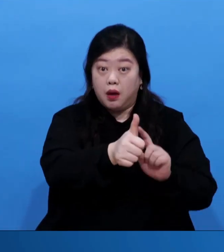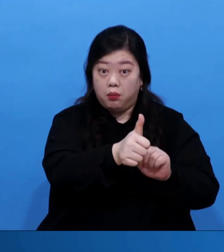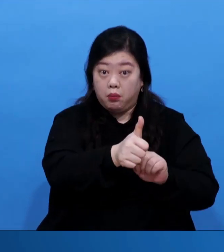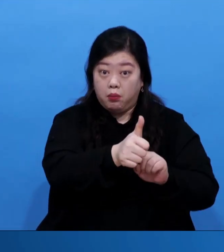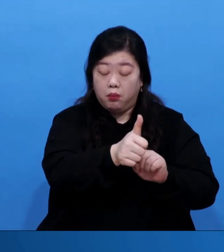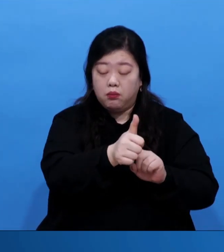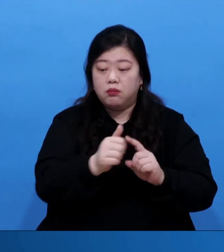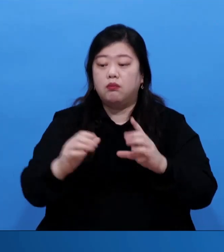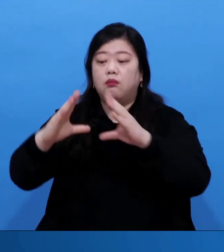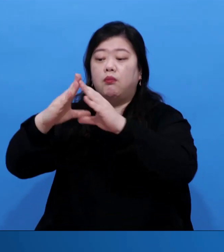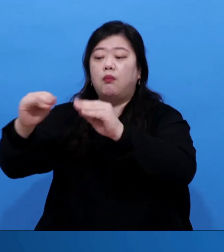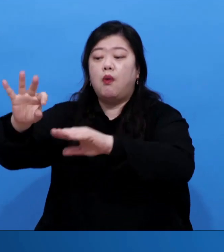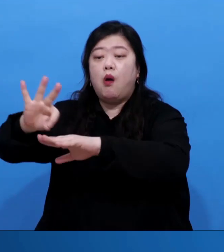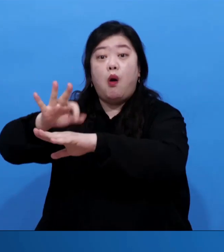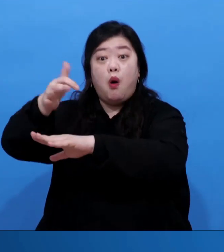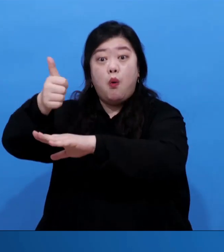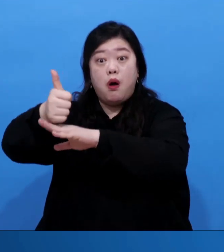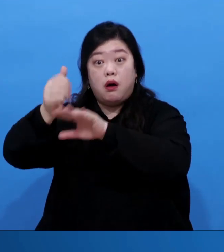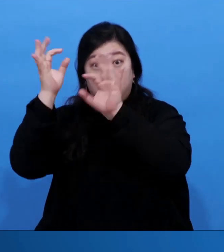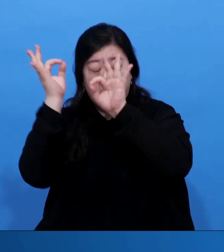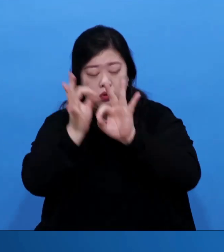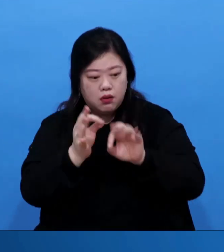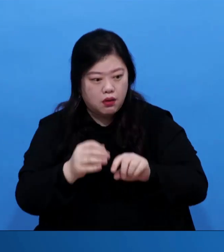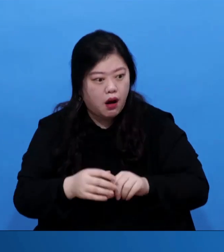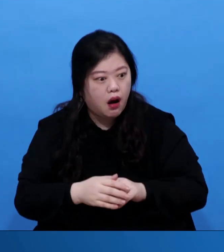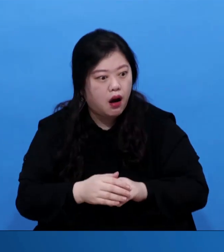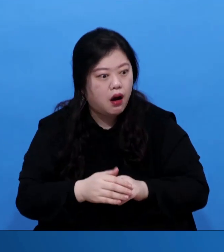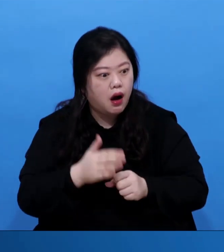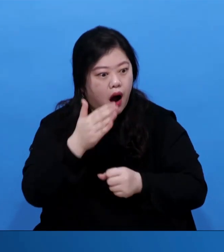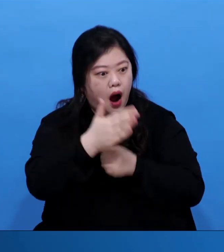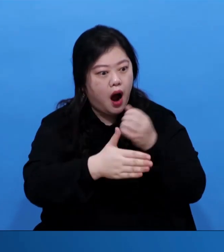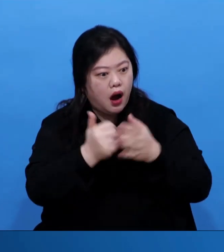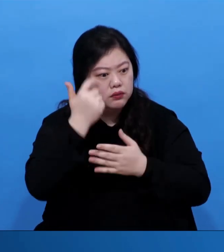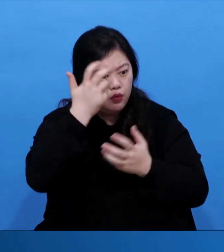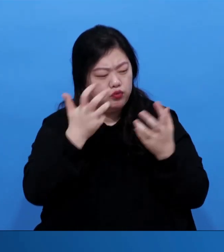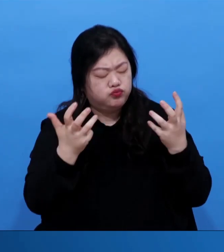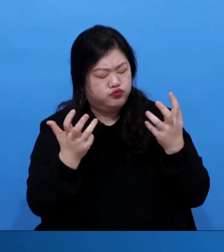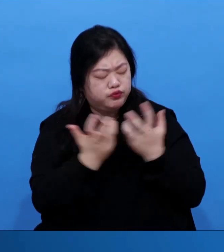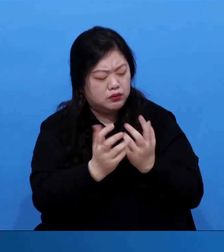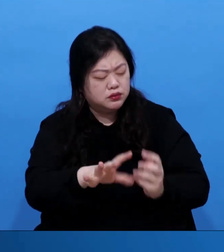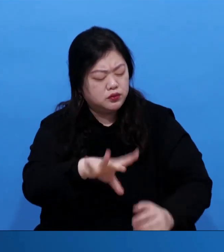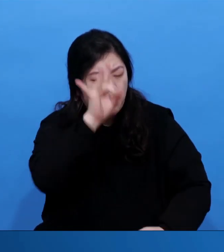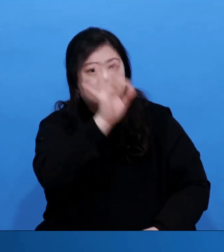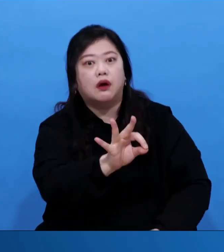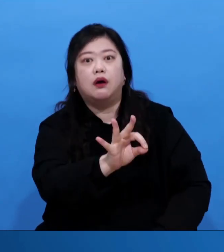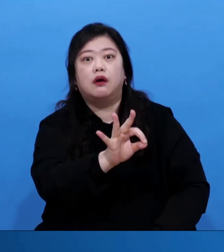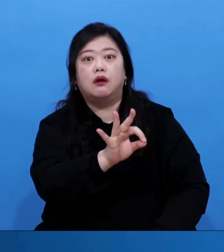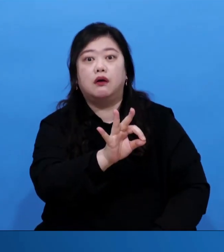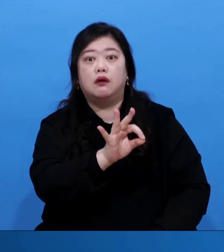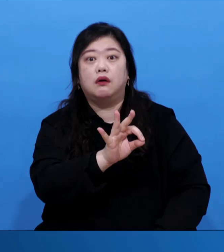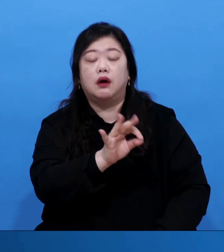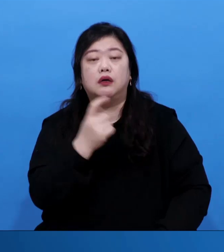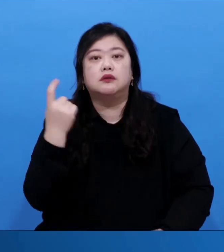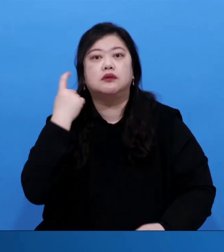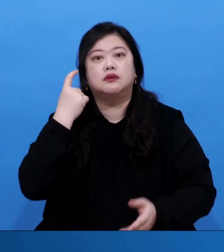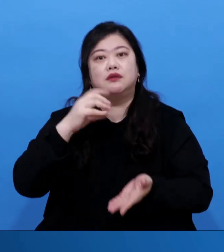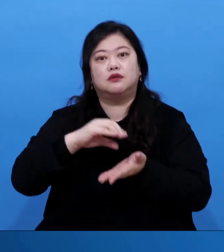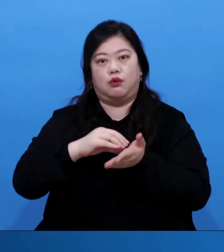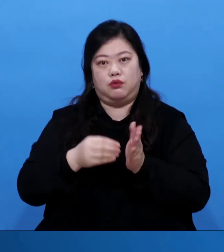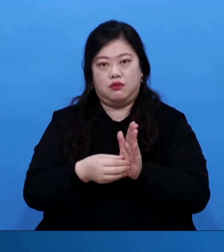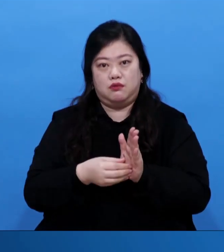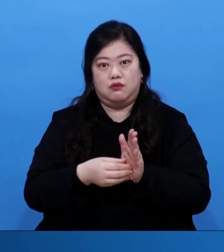people said, "Oh, we've never seen anyone in whom is a spirit of God." 항상 기억해야 돼. And so always remember. 여러분이 이 능력